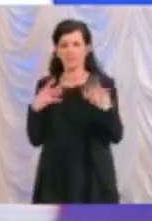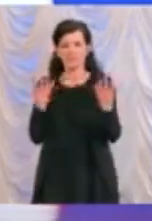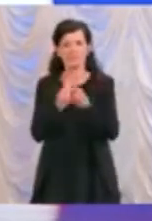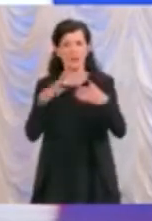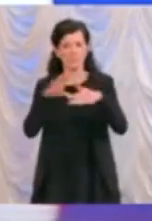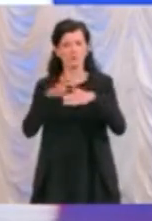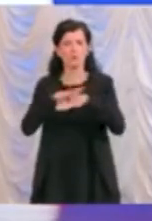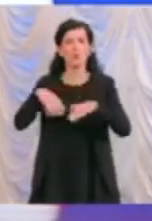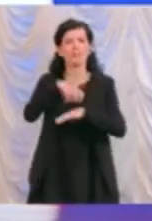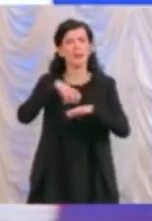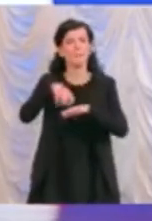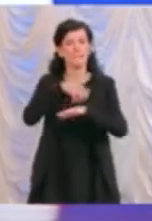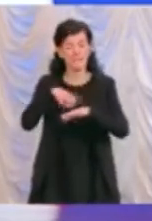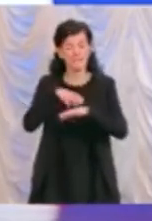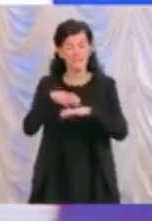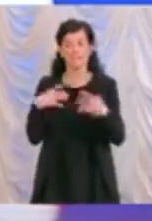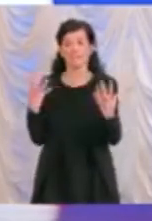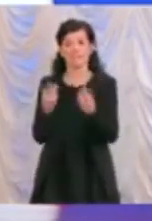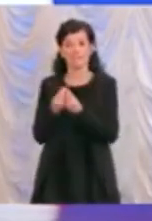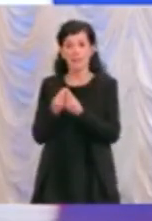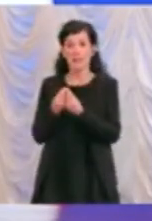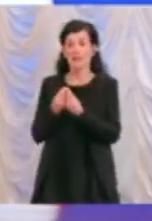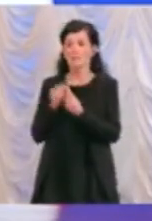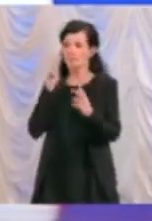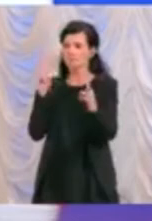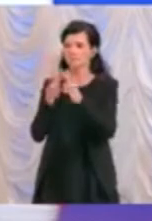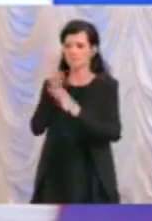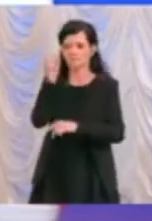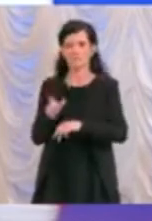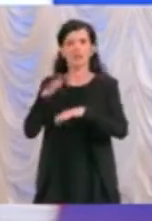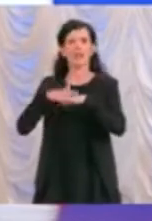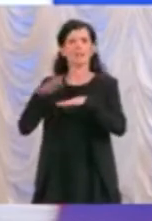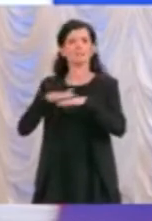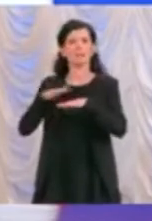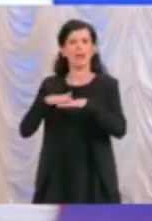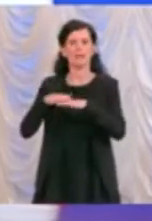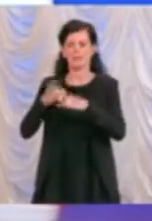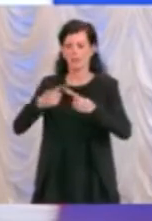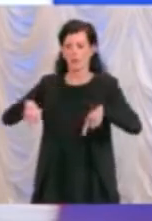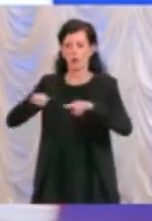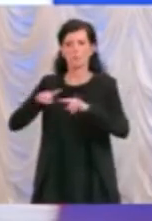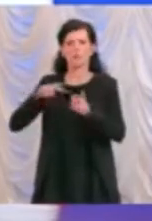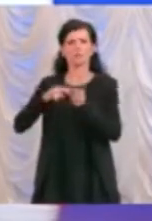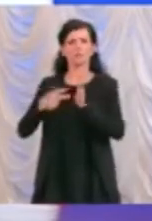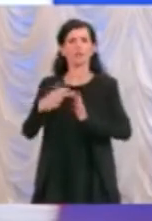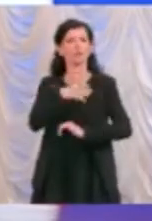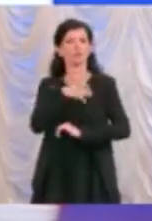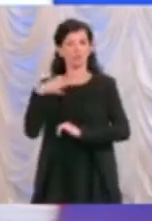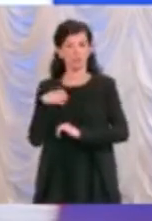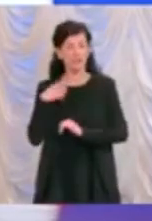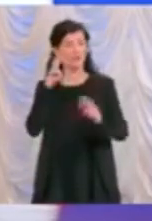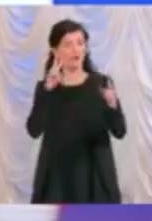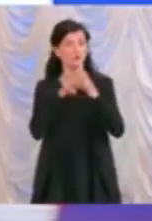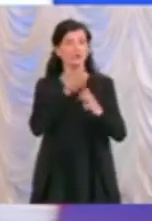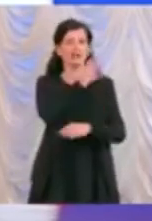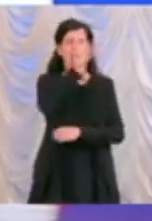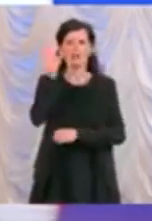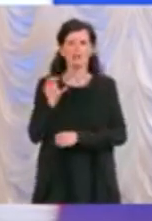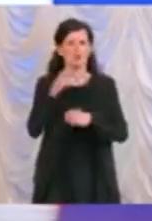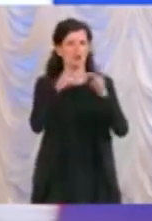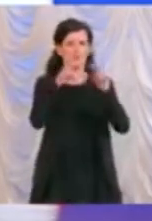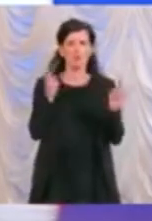con esperti con gli esperti del nostro comitato tecnico scientifico con le regioni le province i comuni